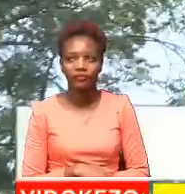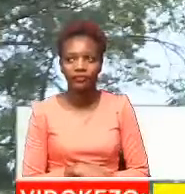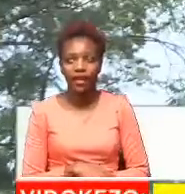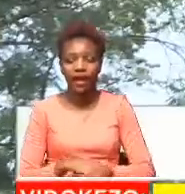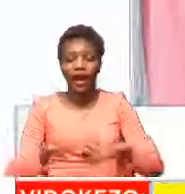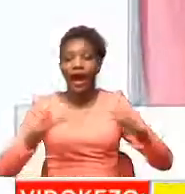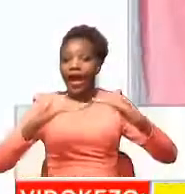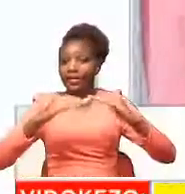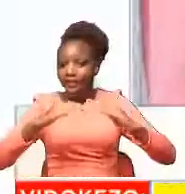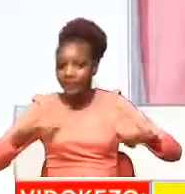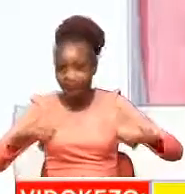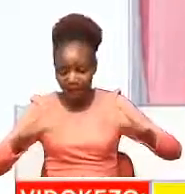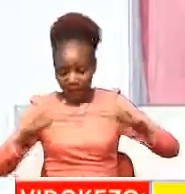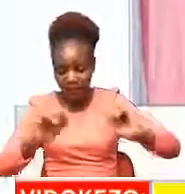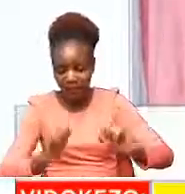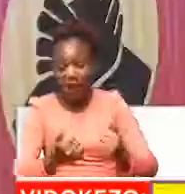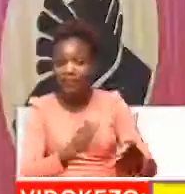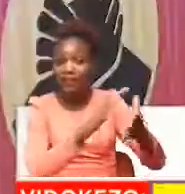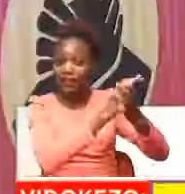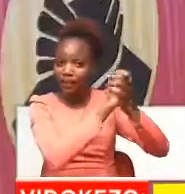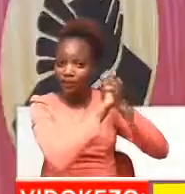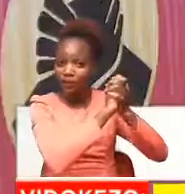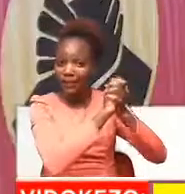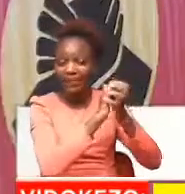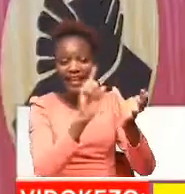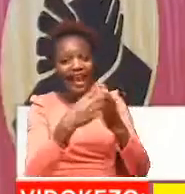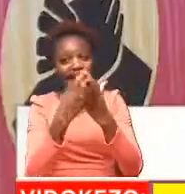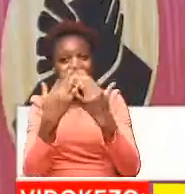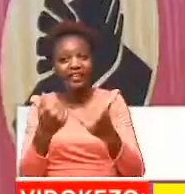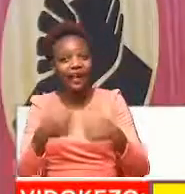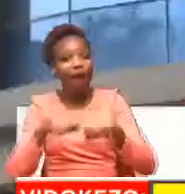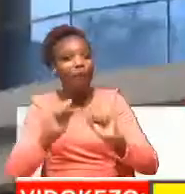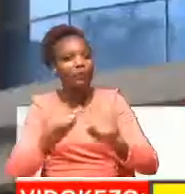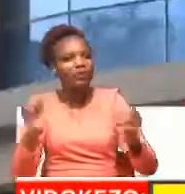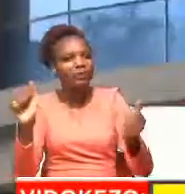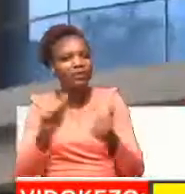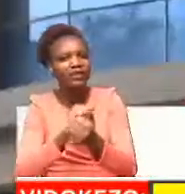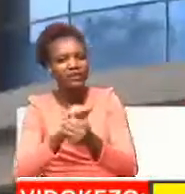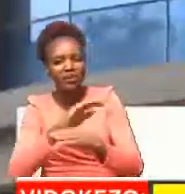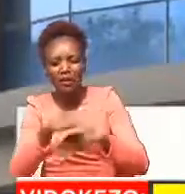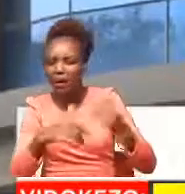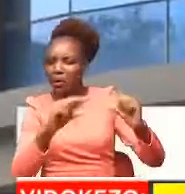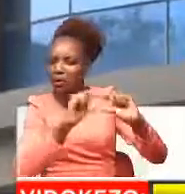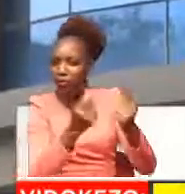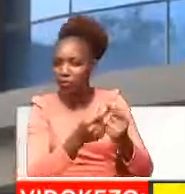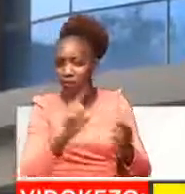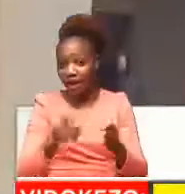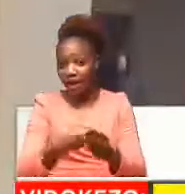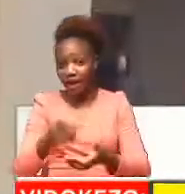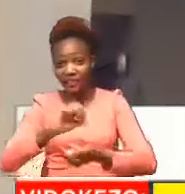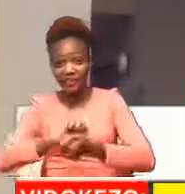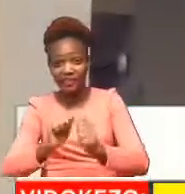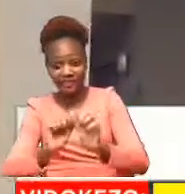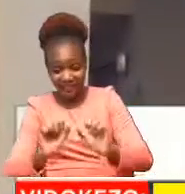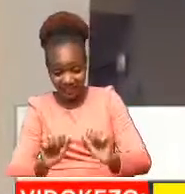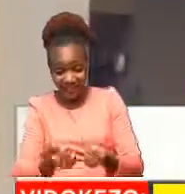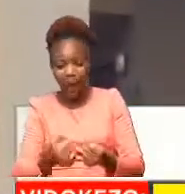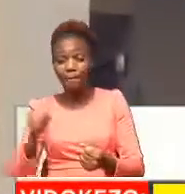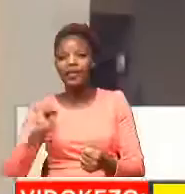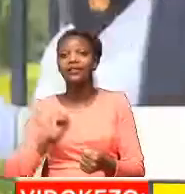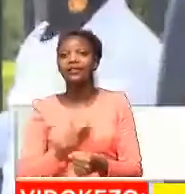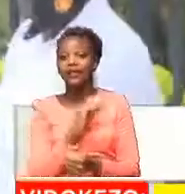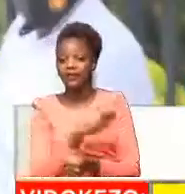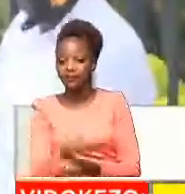Mgawanyiko uliopo ndani ya chama cha Jubilee sasa huenda ukafanya umaarufu chama hicho kufifia. Mabadiliko ambayo yamefanywa katika bunge la